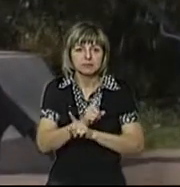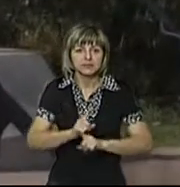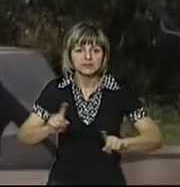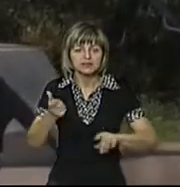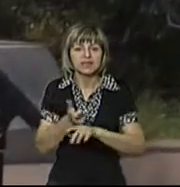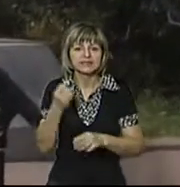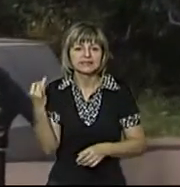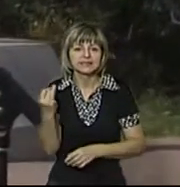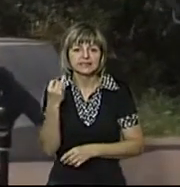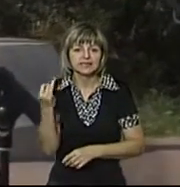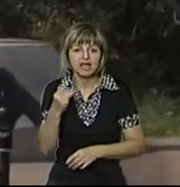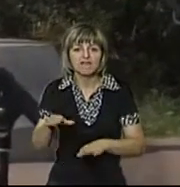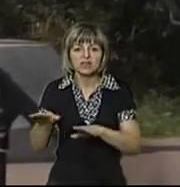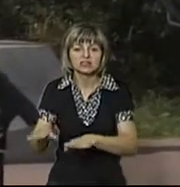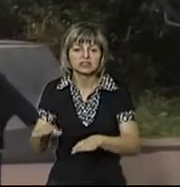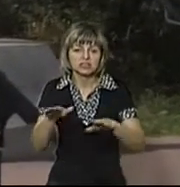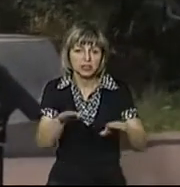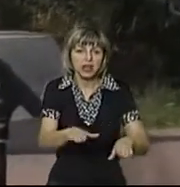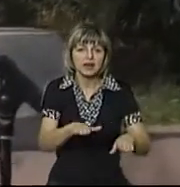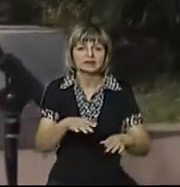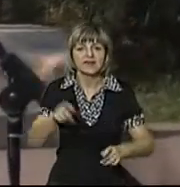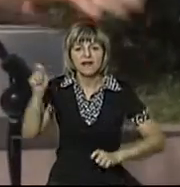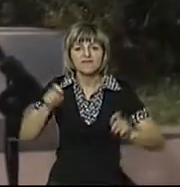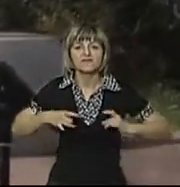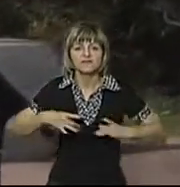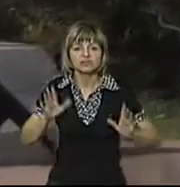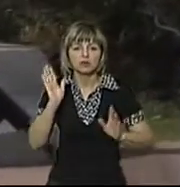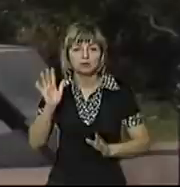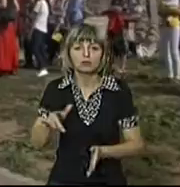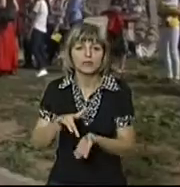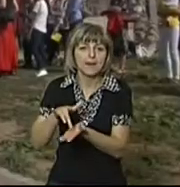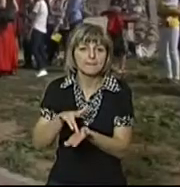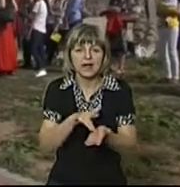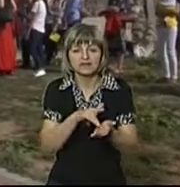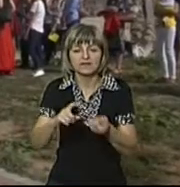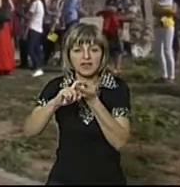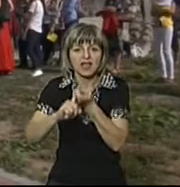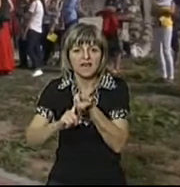найспецифічніших, найцікавіших локаціях фестивалю буде «Мандрівний вішак».